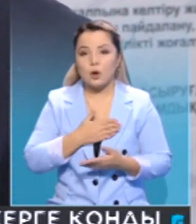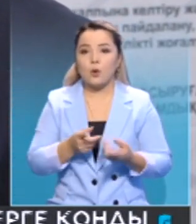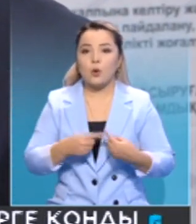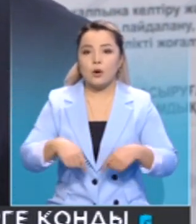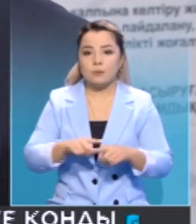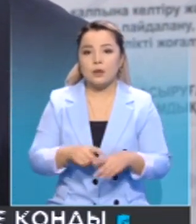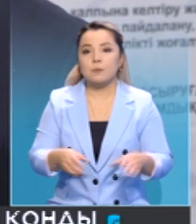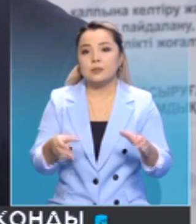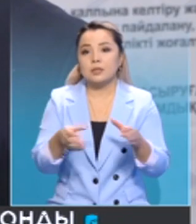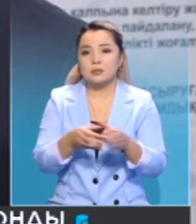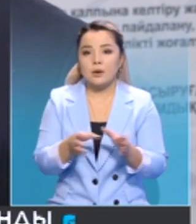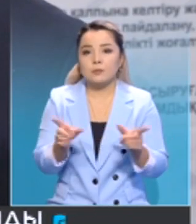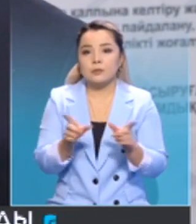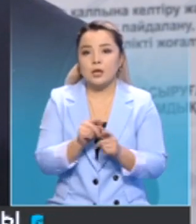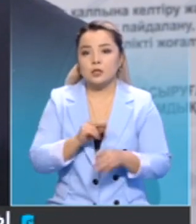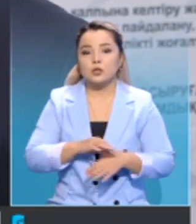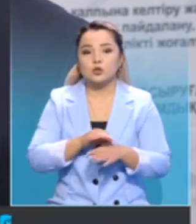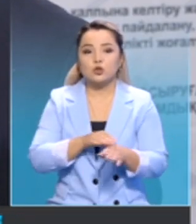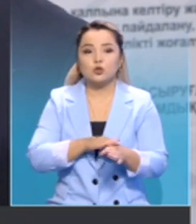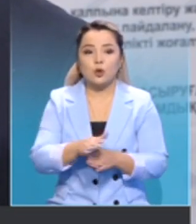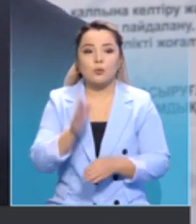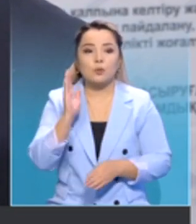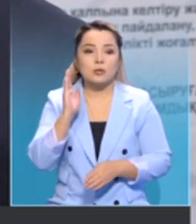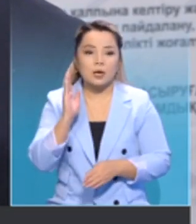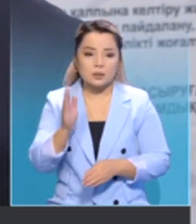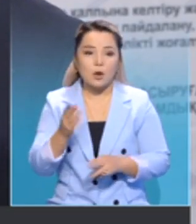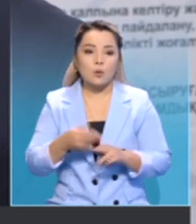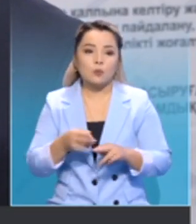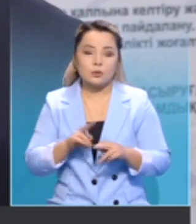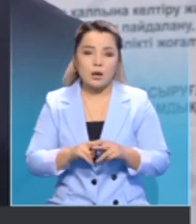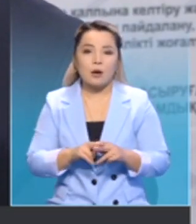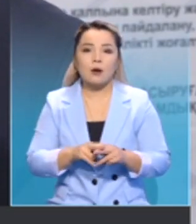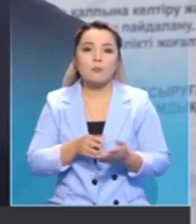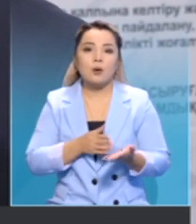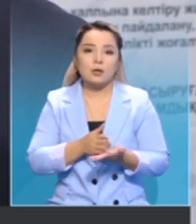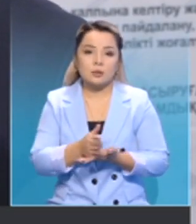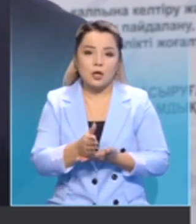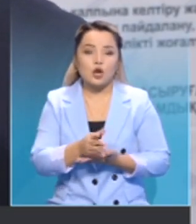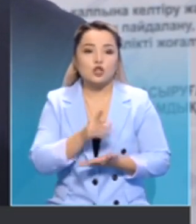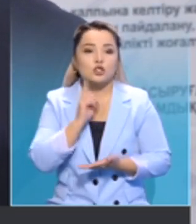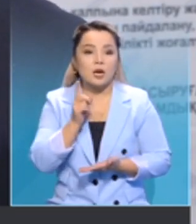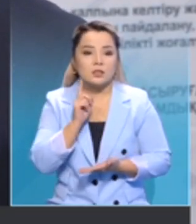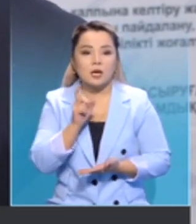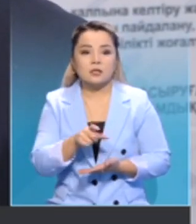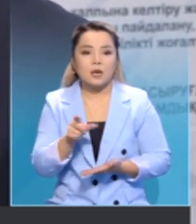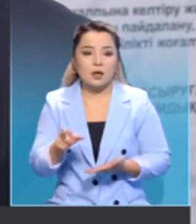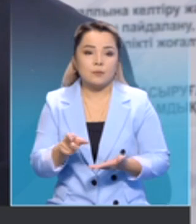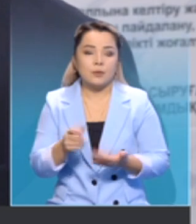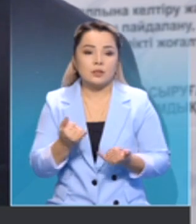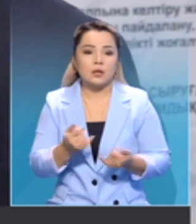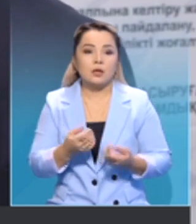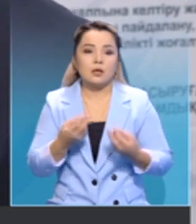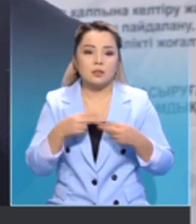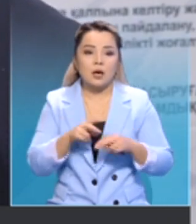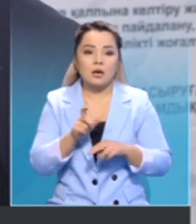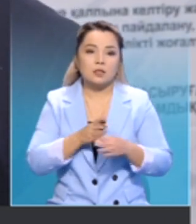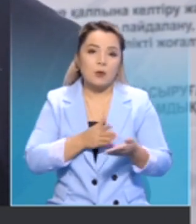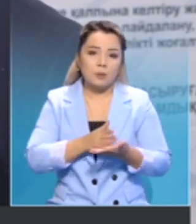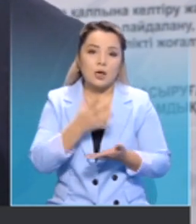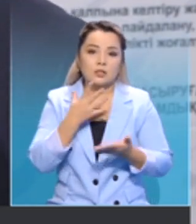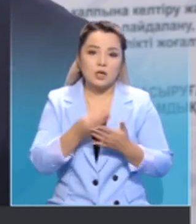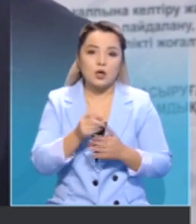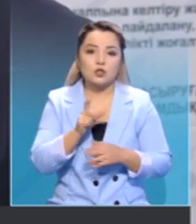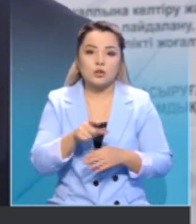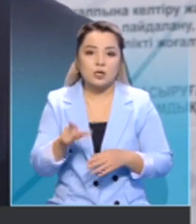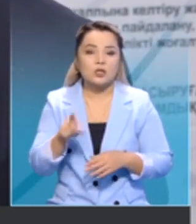қоғамдық бірлестігіміз әртүрлі бағытта жұмыс жасайтын болады. Бұл бағытта жастарға бағытта, жастардың бағытында, волонтерлік бағытында болсын,